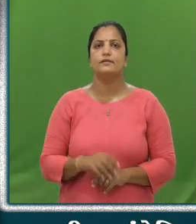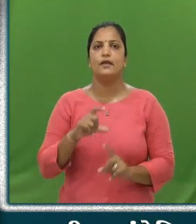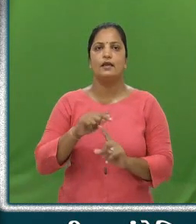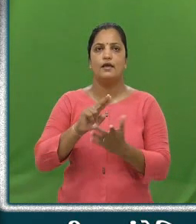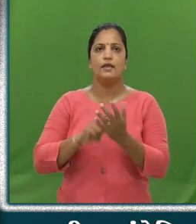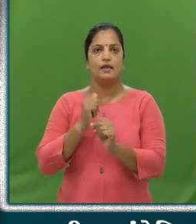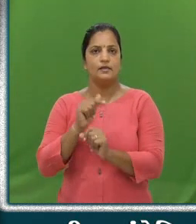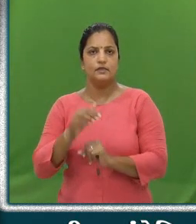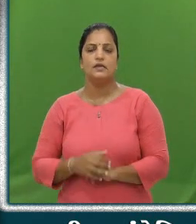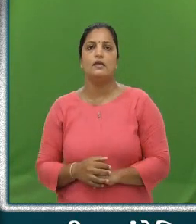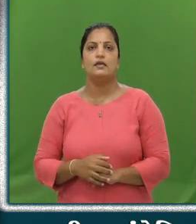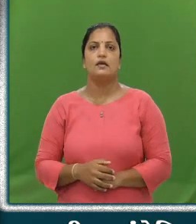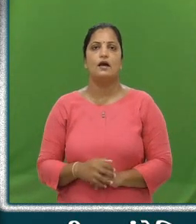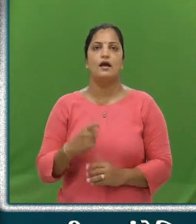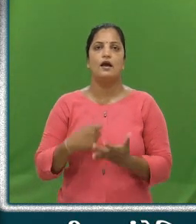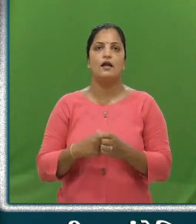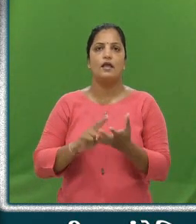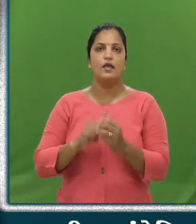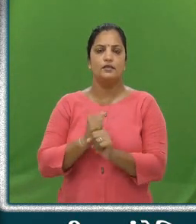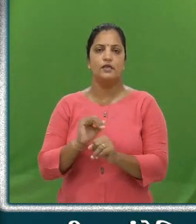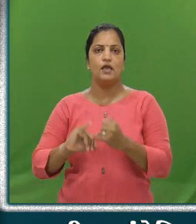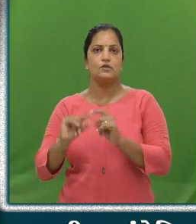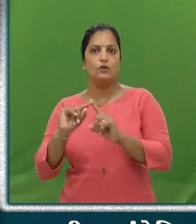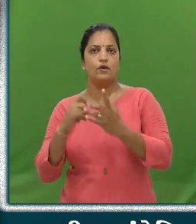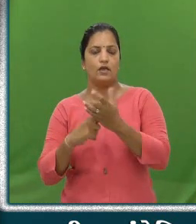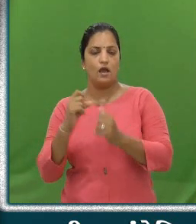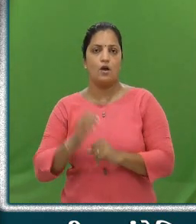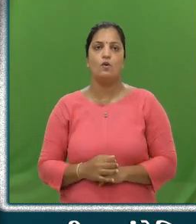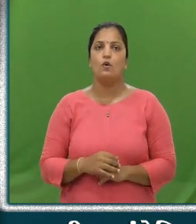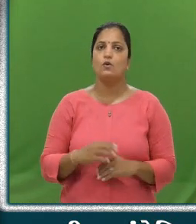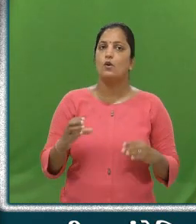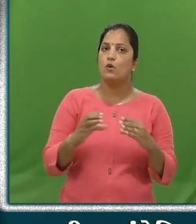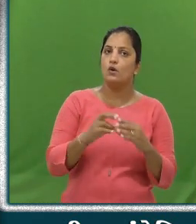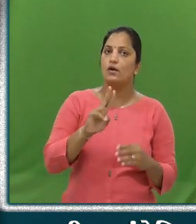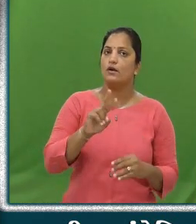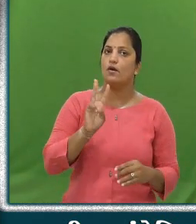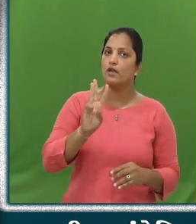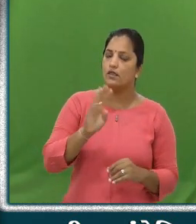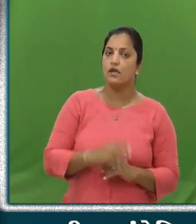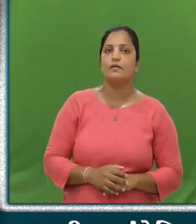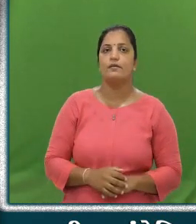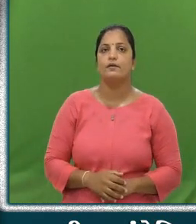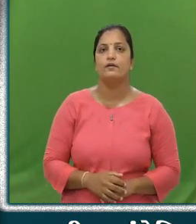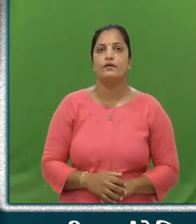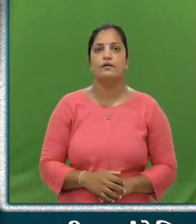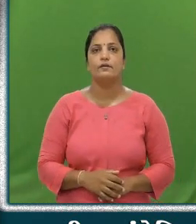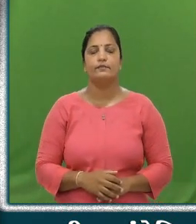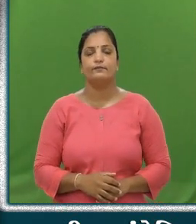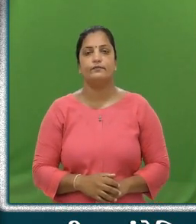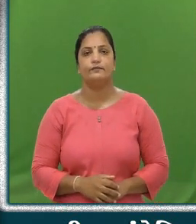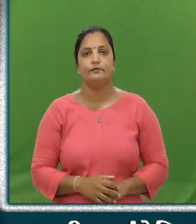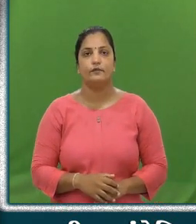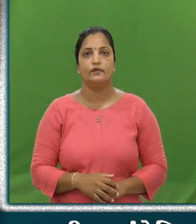છે તો આ રીતે જે 23મી જોડ જોવા મળે છે એ 23મી જોડ કેવી છે તો